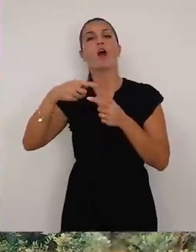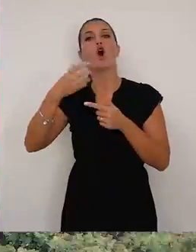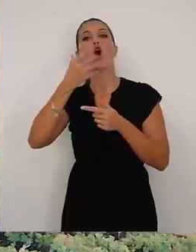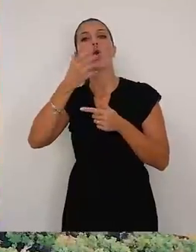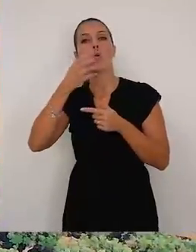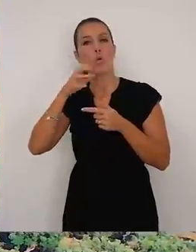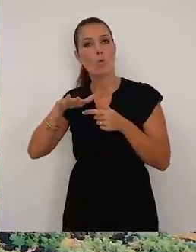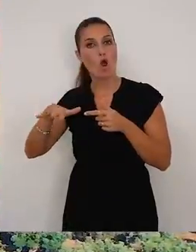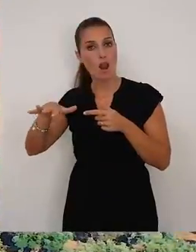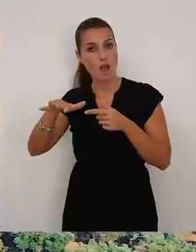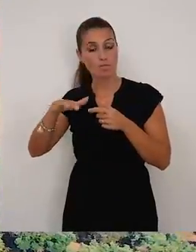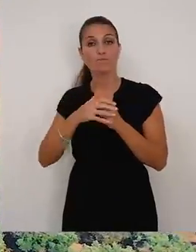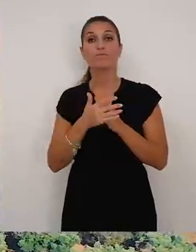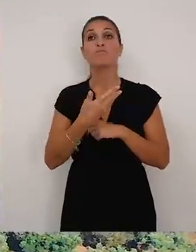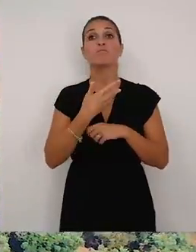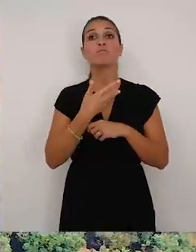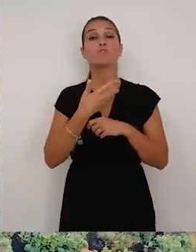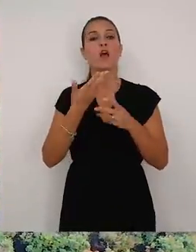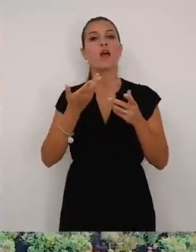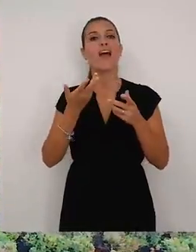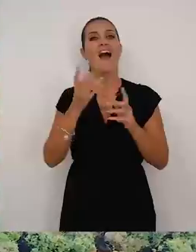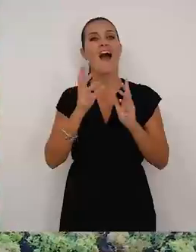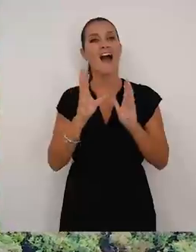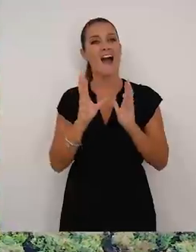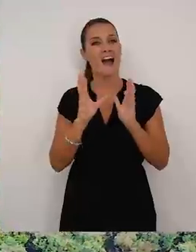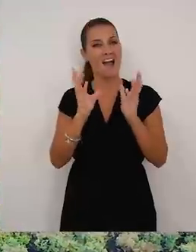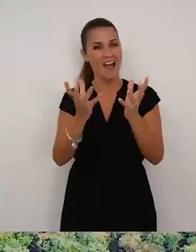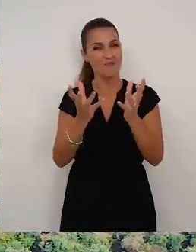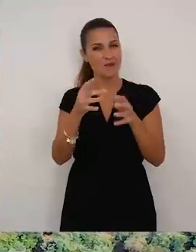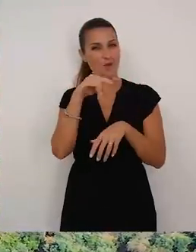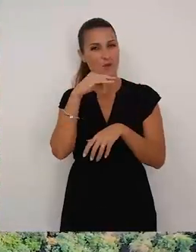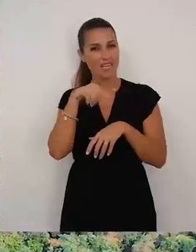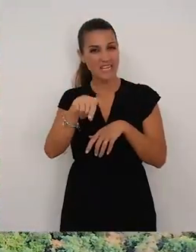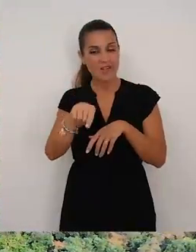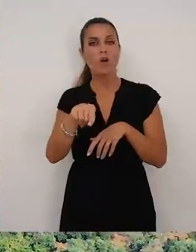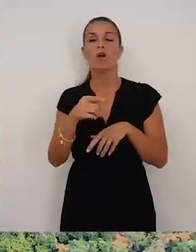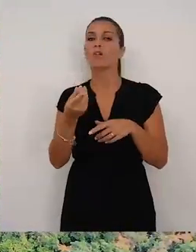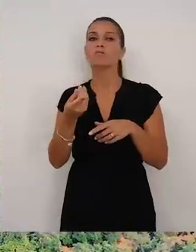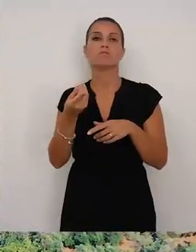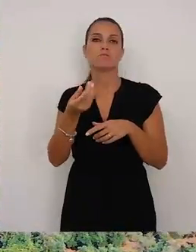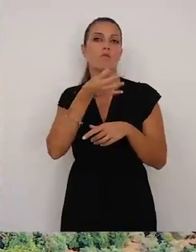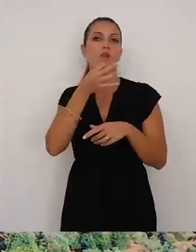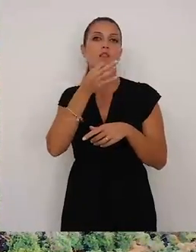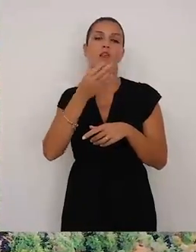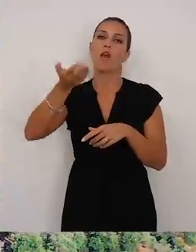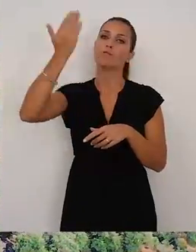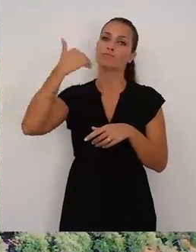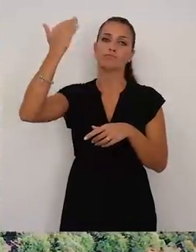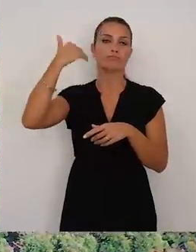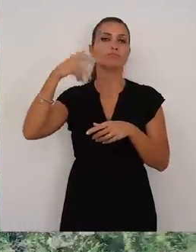Le distese verdi, caratterizzate da rigogliosi e antichi monumenti arborei, sono l'evidente sintesi dell'economia del